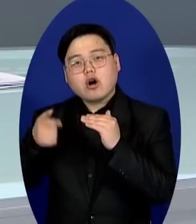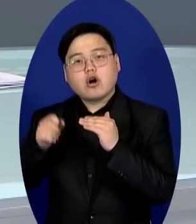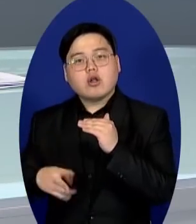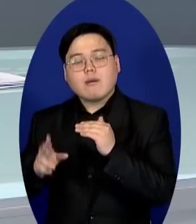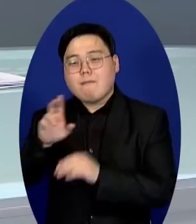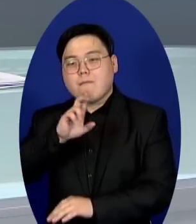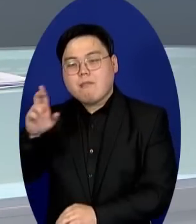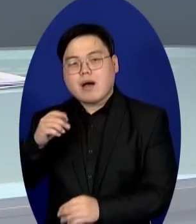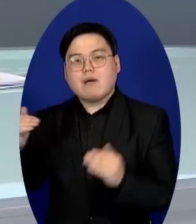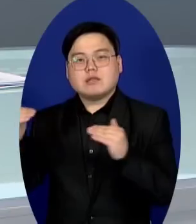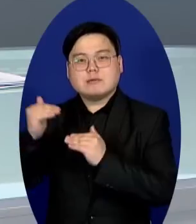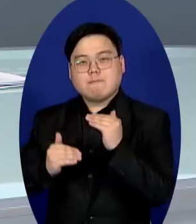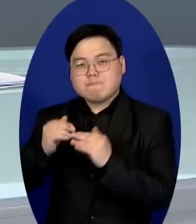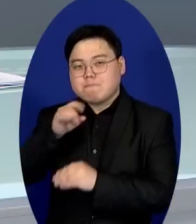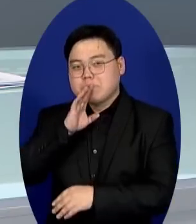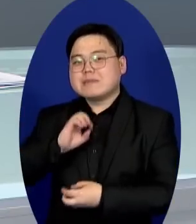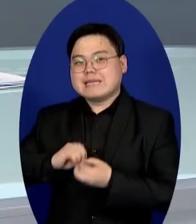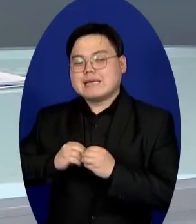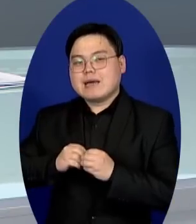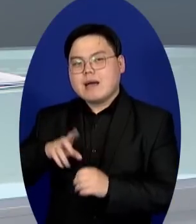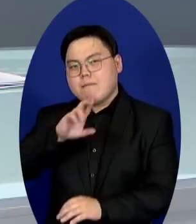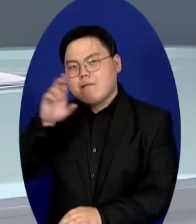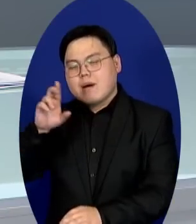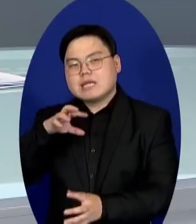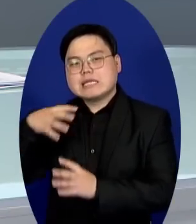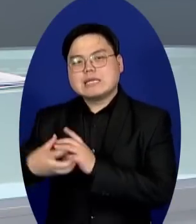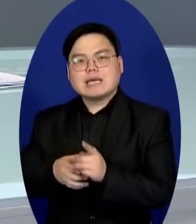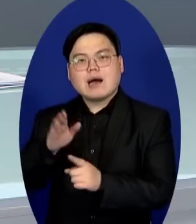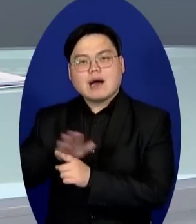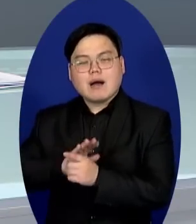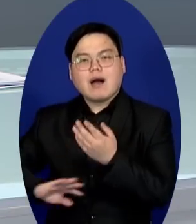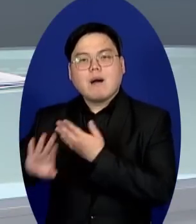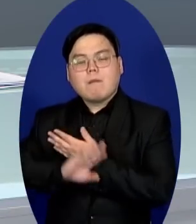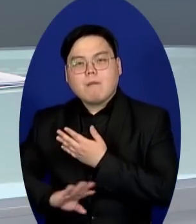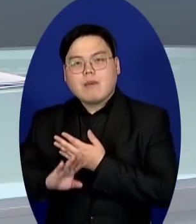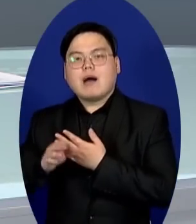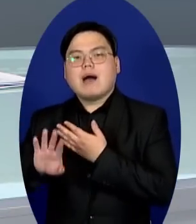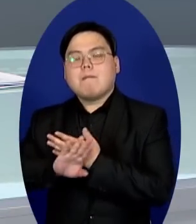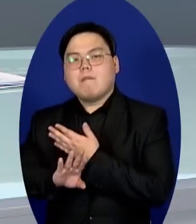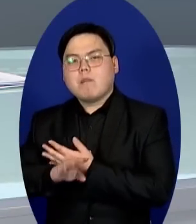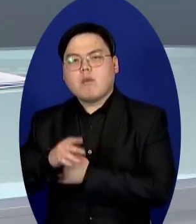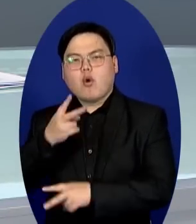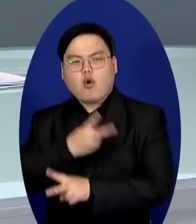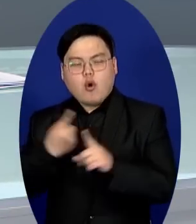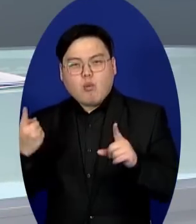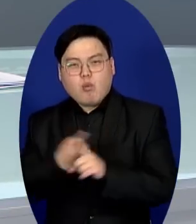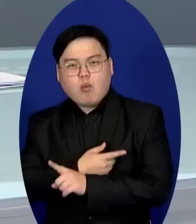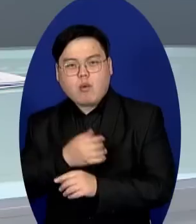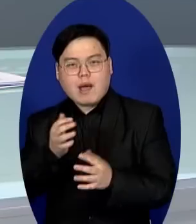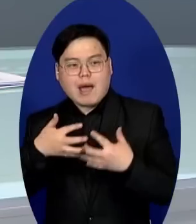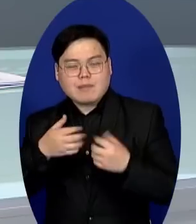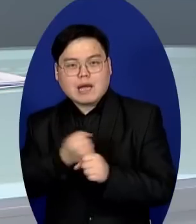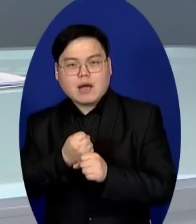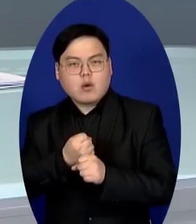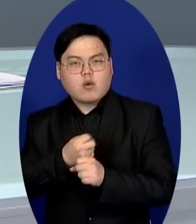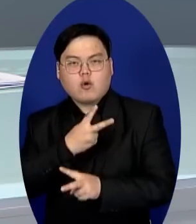тэнцвэрт байдлыг бий болгохоо гэж үзэж байгаа. Ингийн тулд байгалийн ихтлгийг хамгаалах, за мөн хууль бус анг нурын хууль тогтоомжуудыг сайжруулах, олон